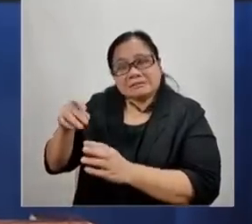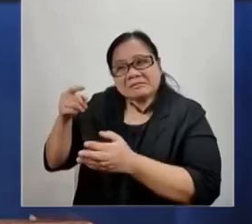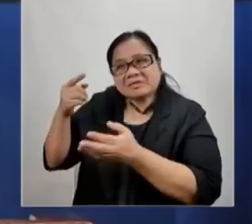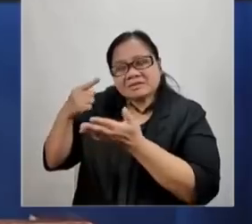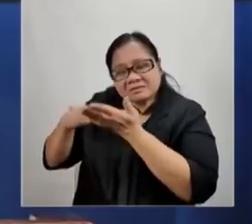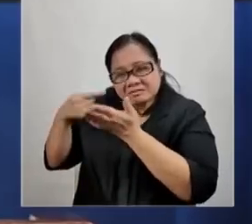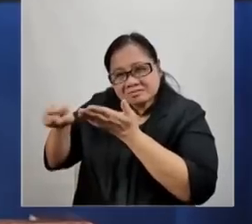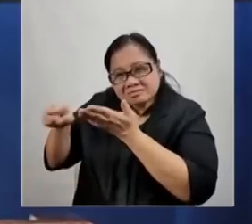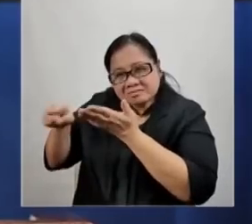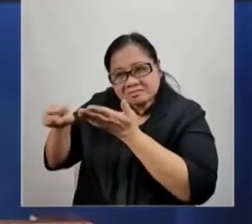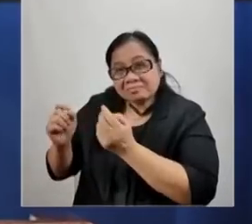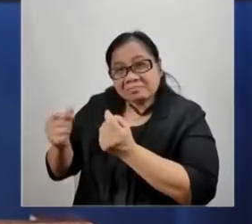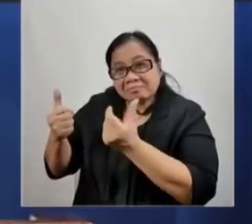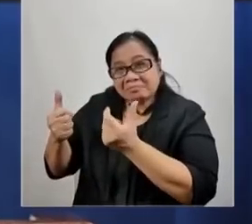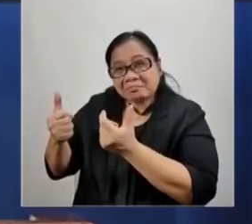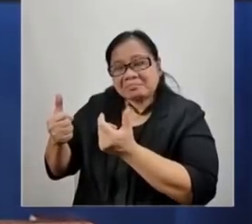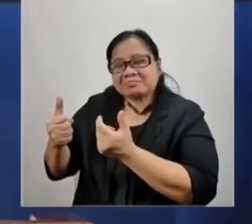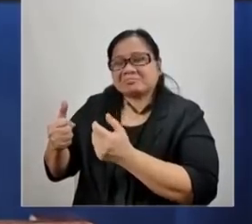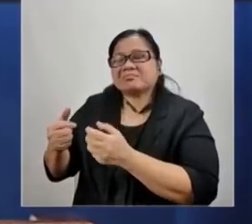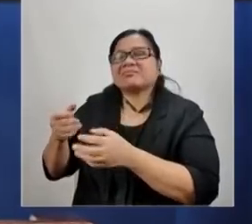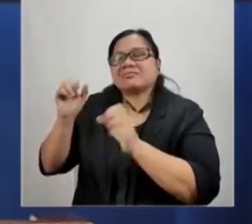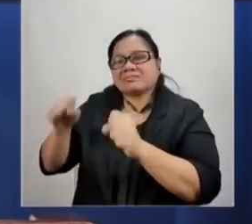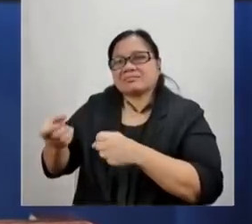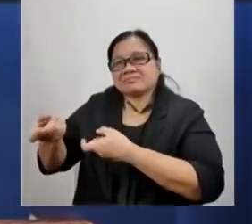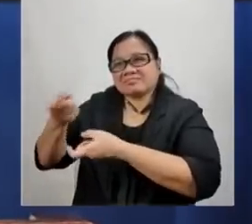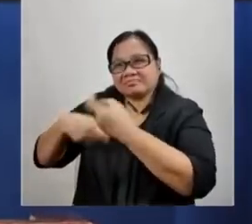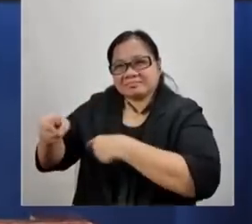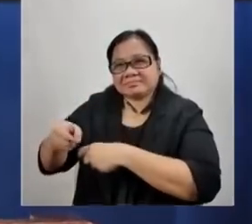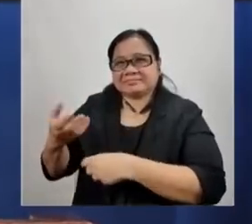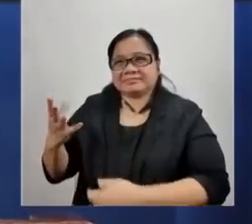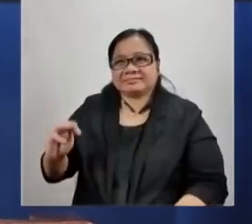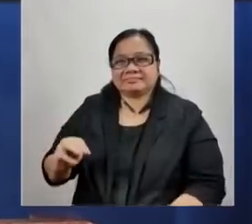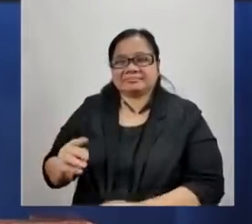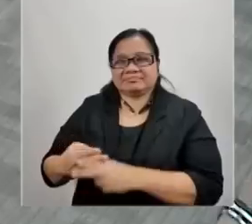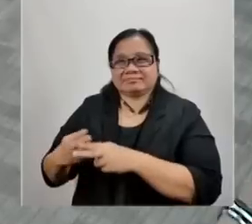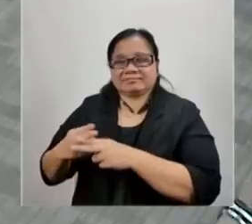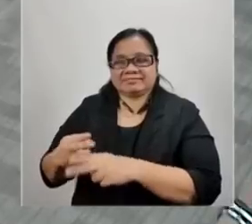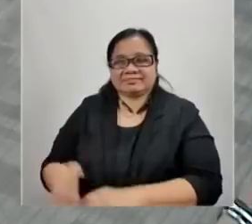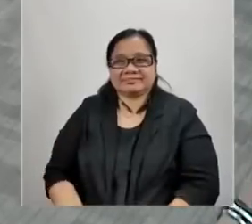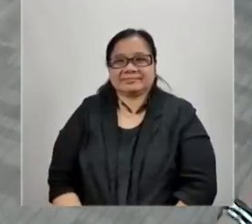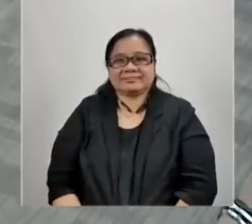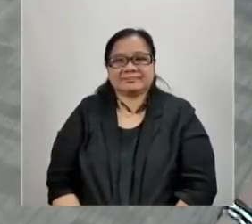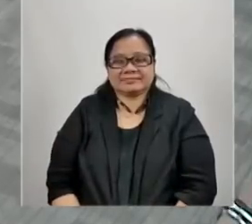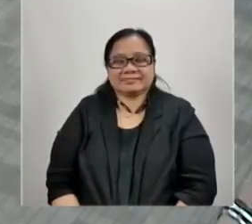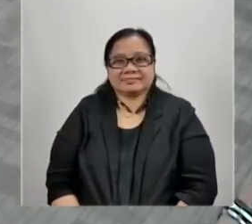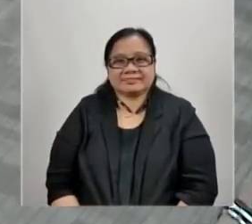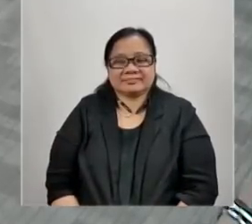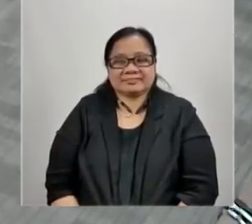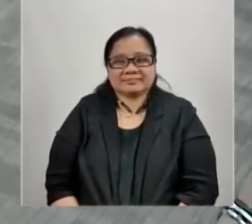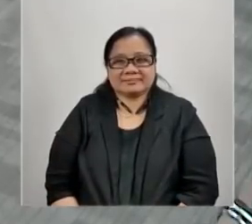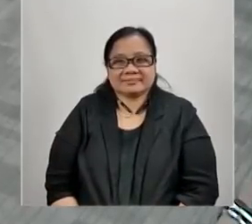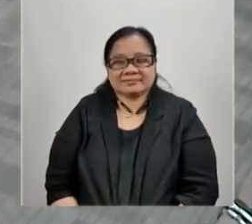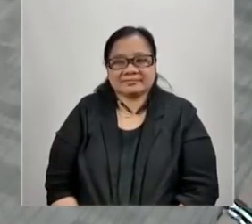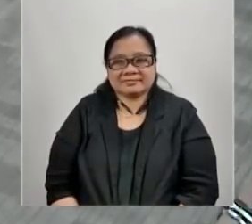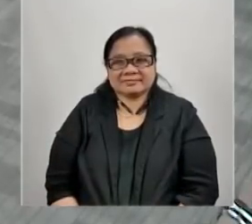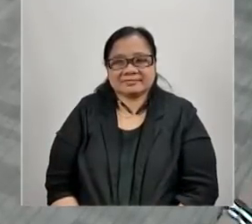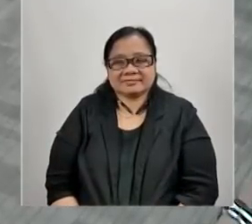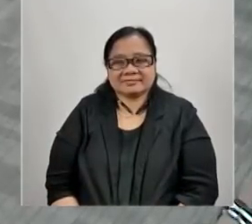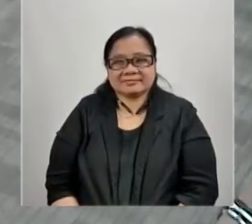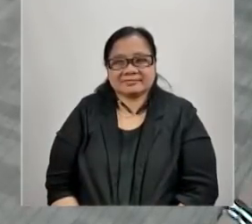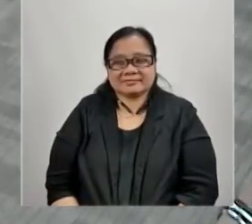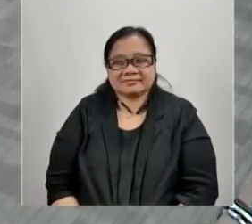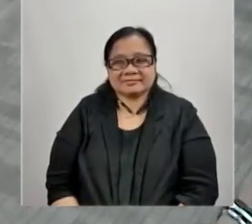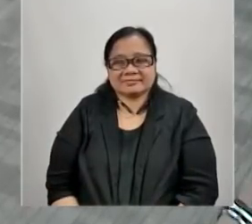mga replacements very soon. Okay, thank you ma'am. Okay. Last. Last question, Michelle Gilang. Last.